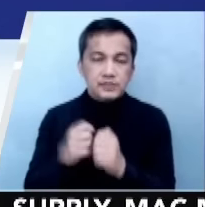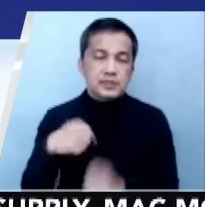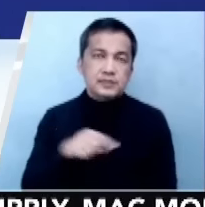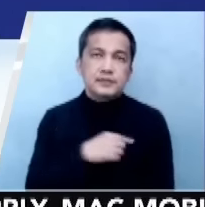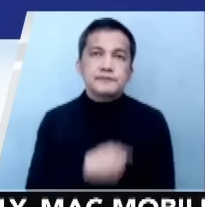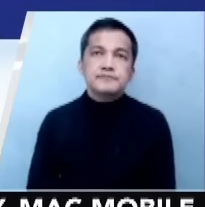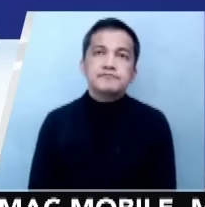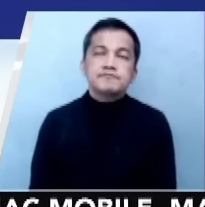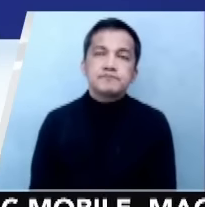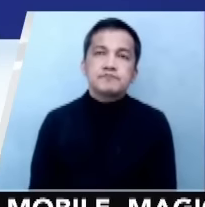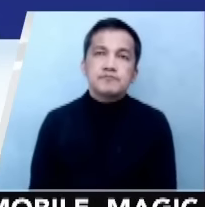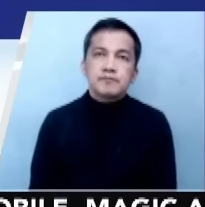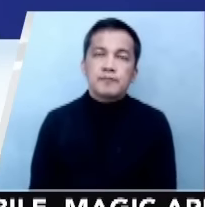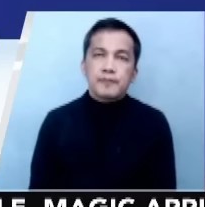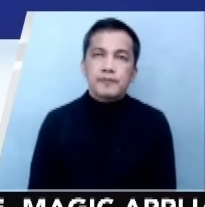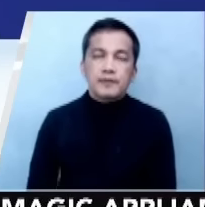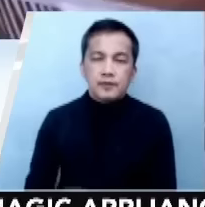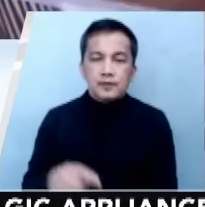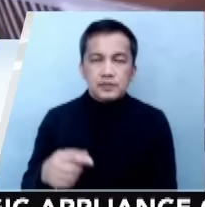Tumawag kayo sa MWO.